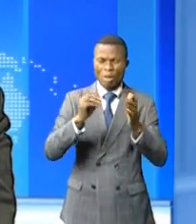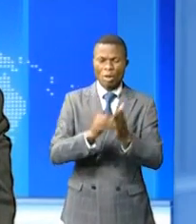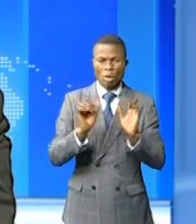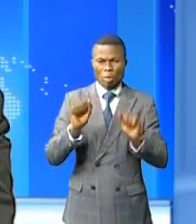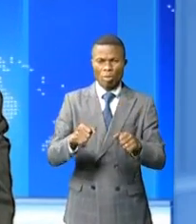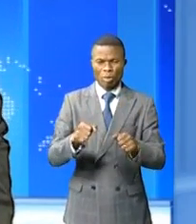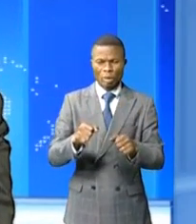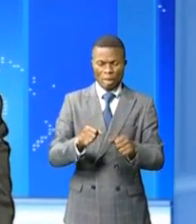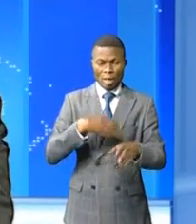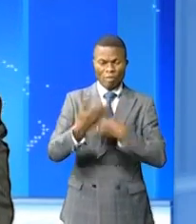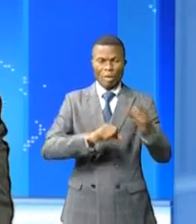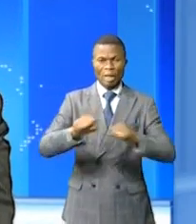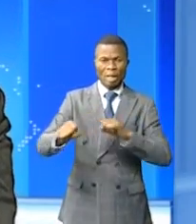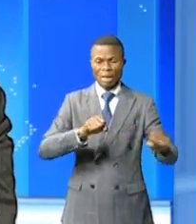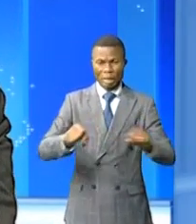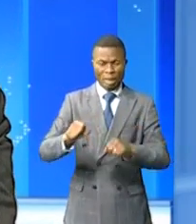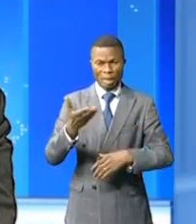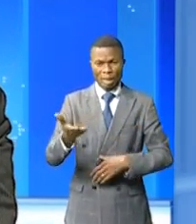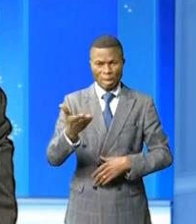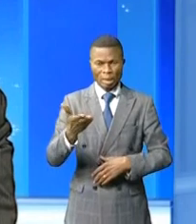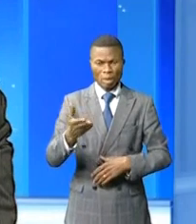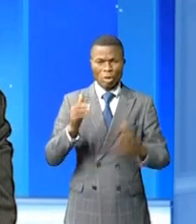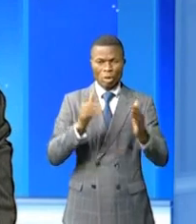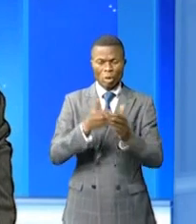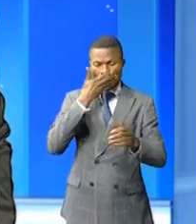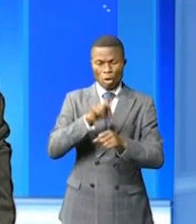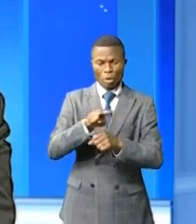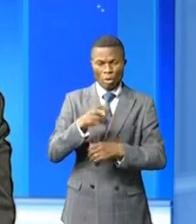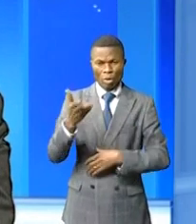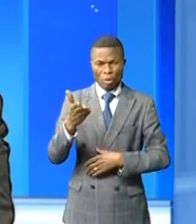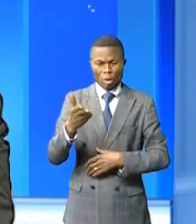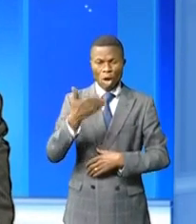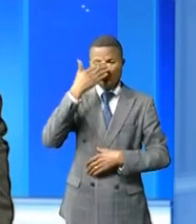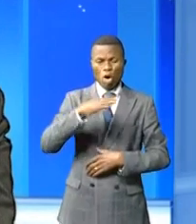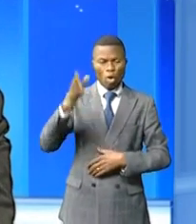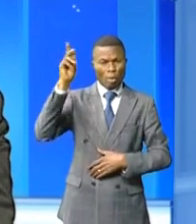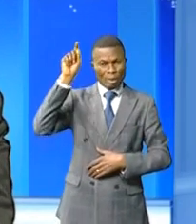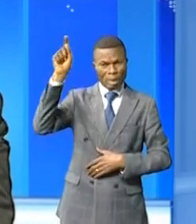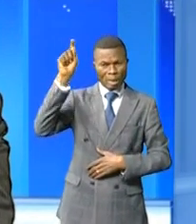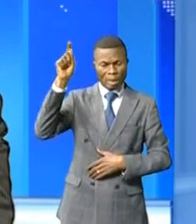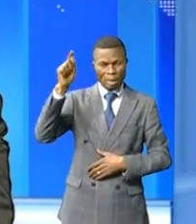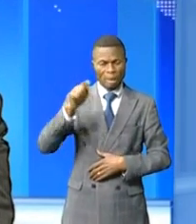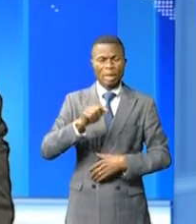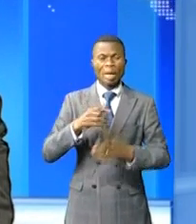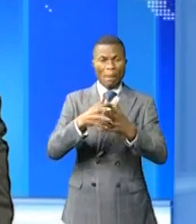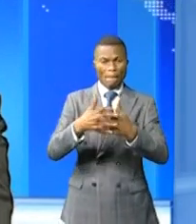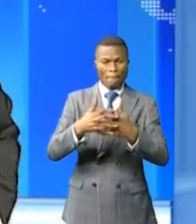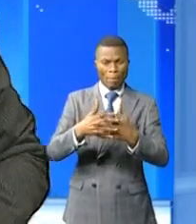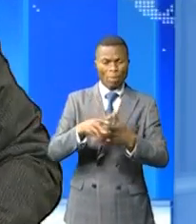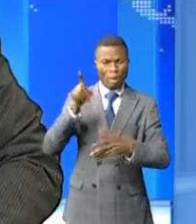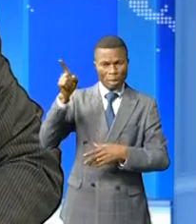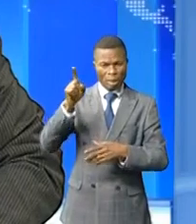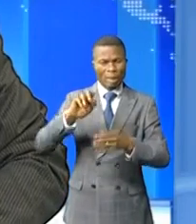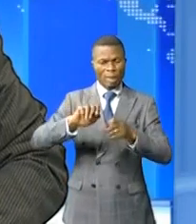des diagnostics des lésions dû à la Covid-19 à la clinique Ngaliema. Le scanner de l'IRM vient d'être